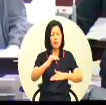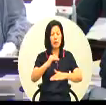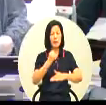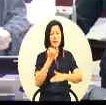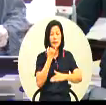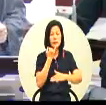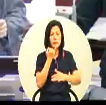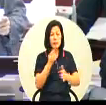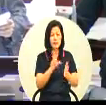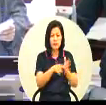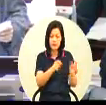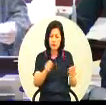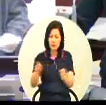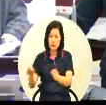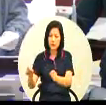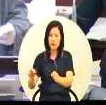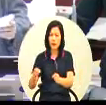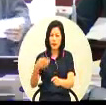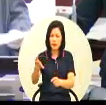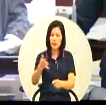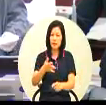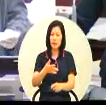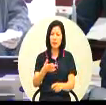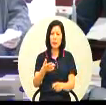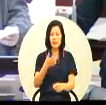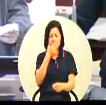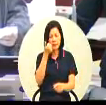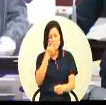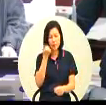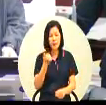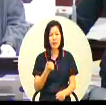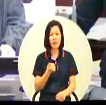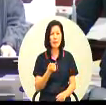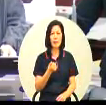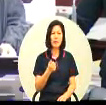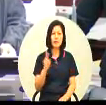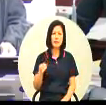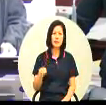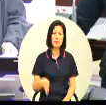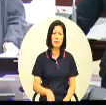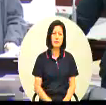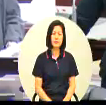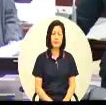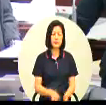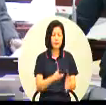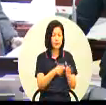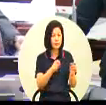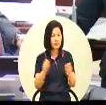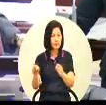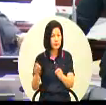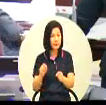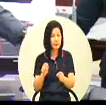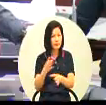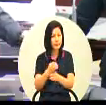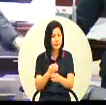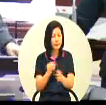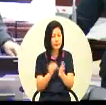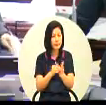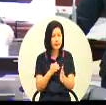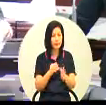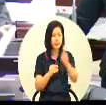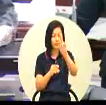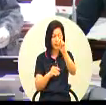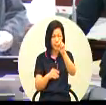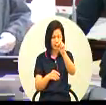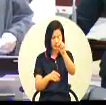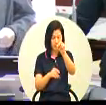延期，啊，让因会当较速，会当较。 市长延期到什么时候？期限到什么时候？ 十一月底。